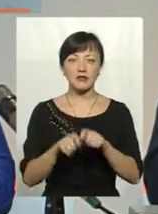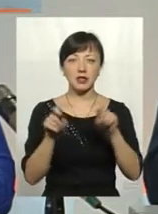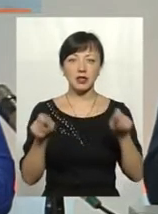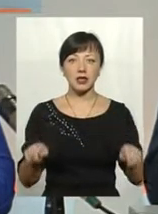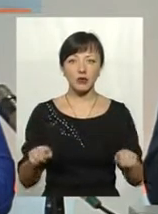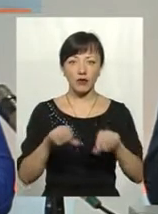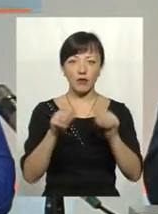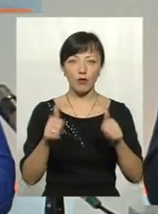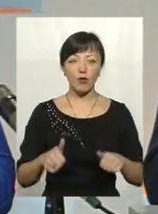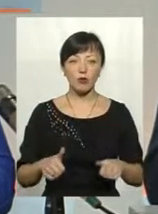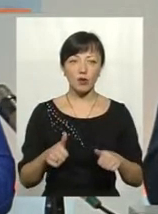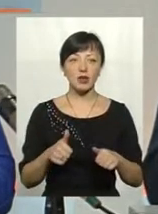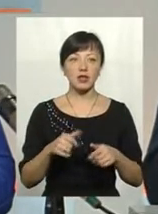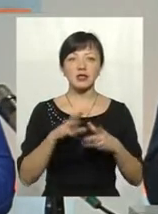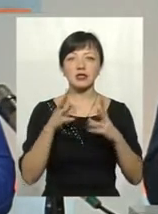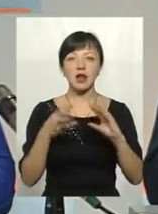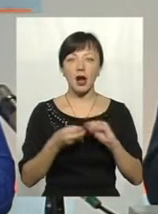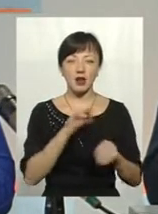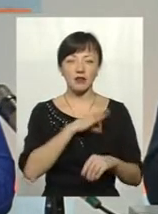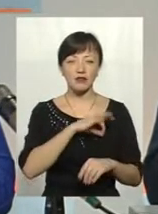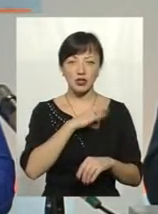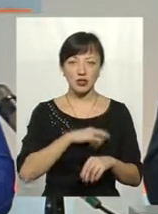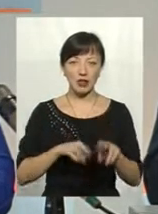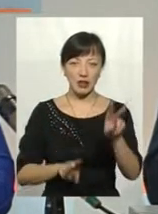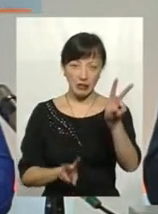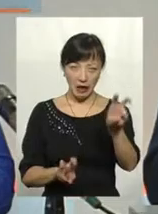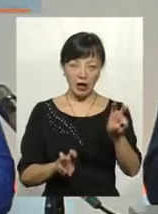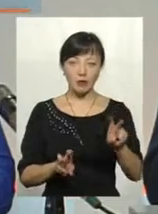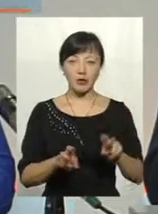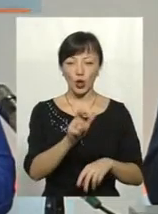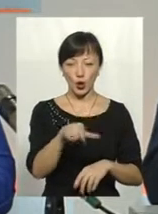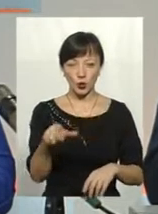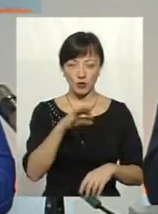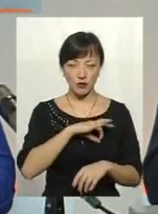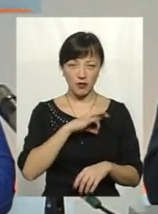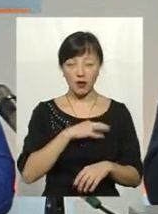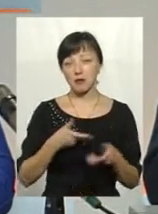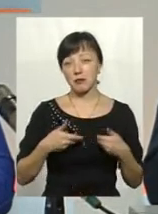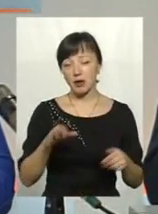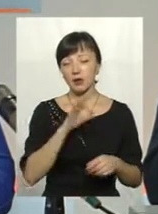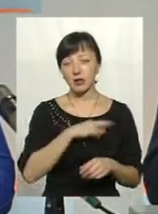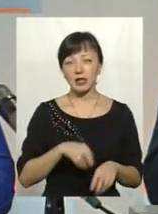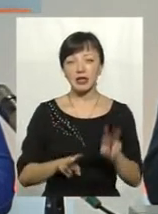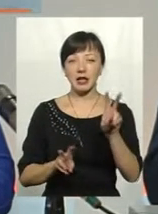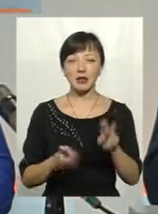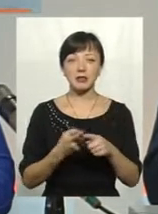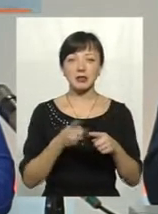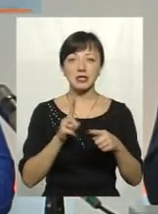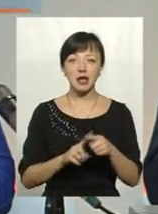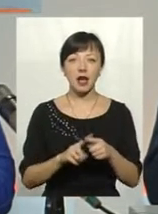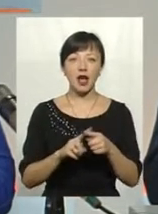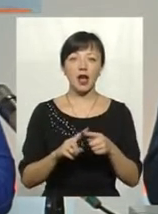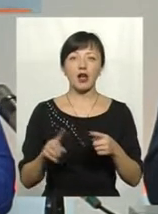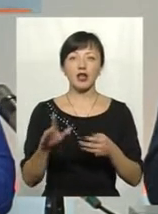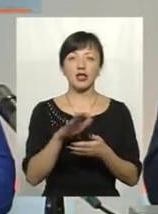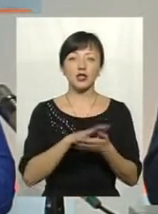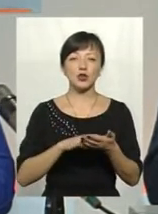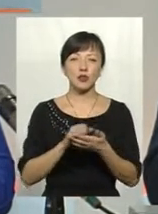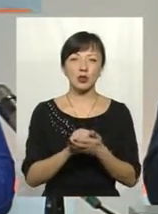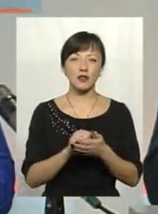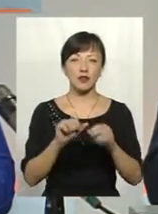формою туберкульозу, це такий загальновживаний термін, який вживають пересічні громадяни, ми ж користуємося терміном, що це деструктивні форми туберкульозу або